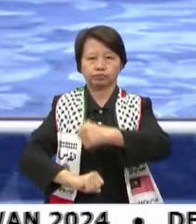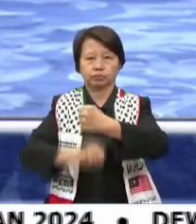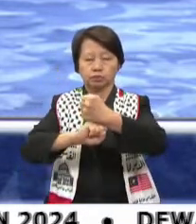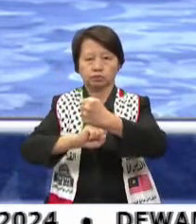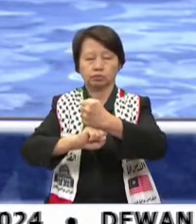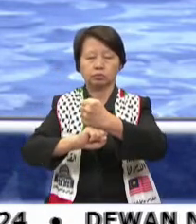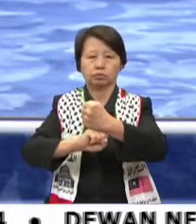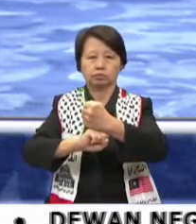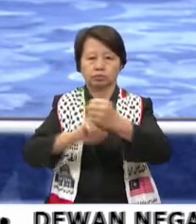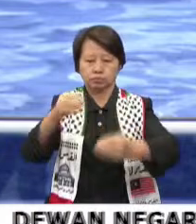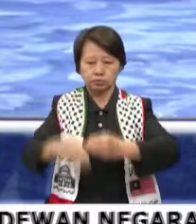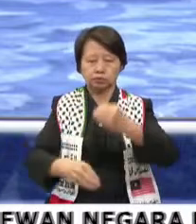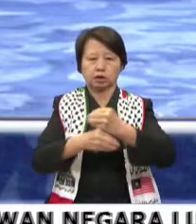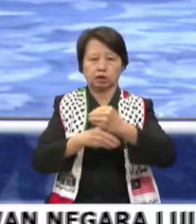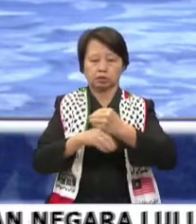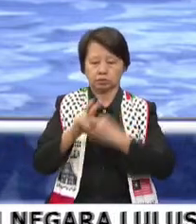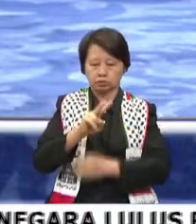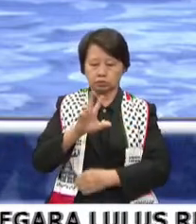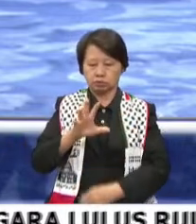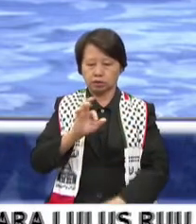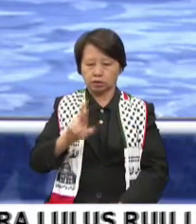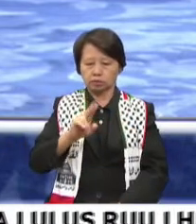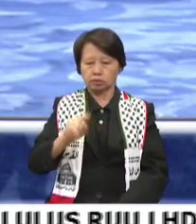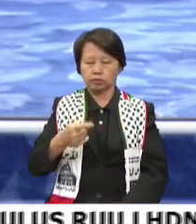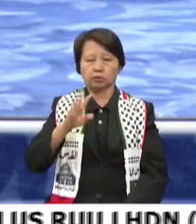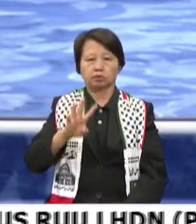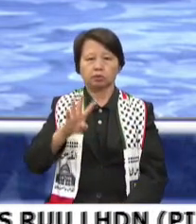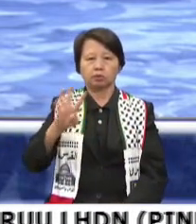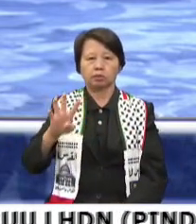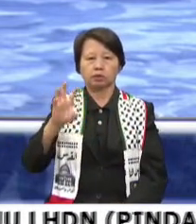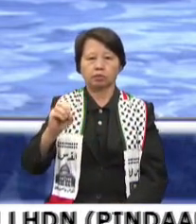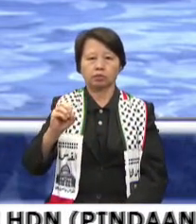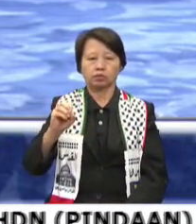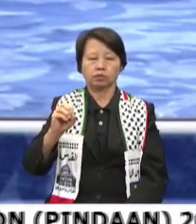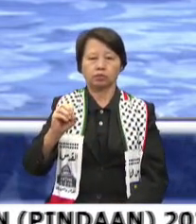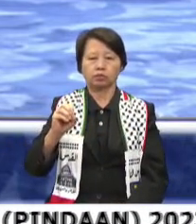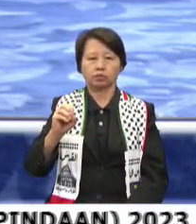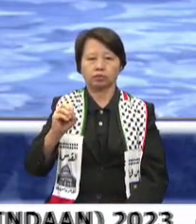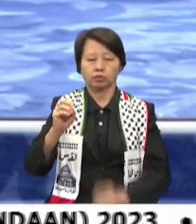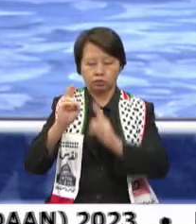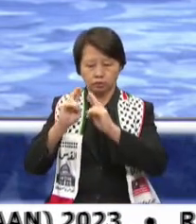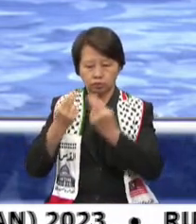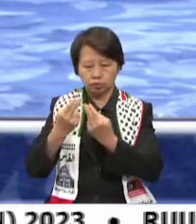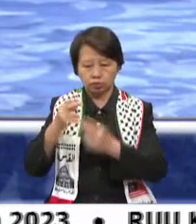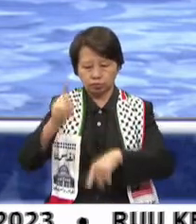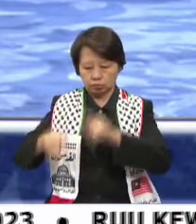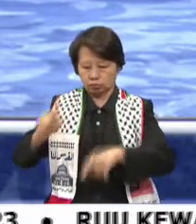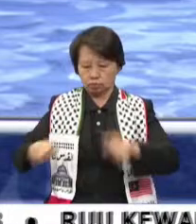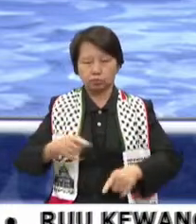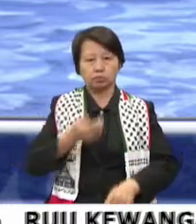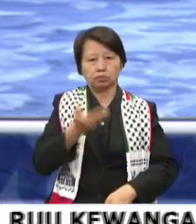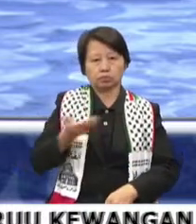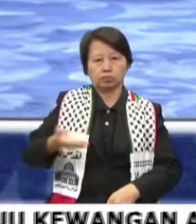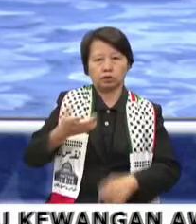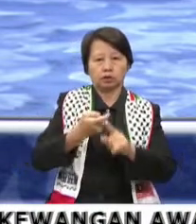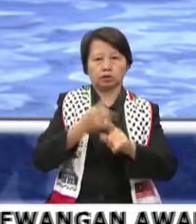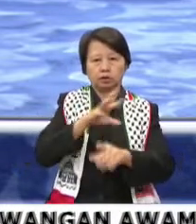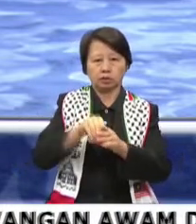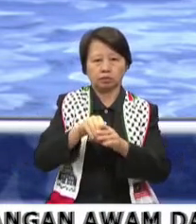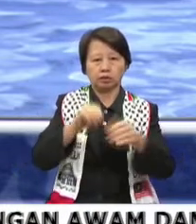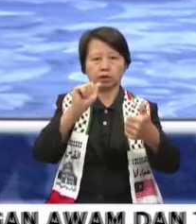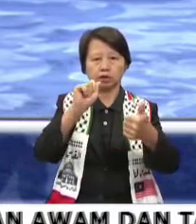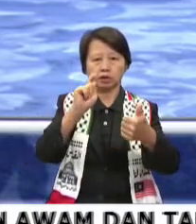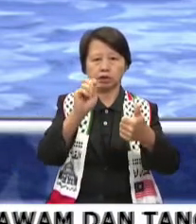sokongan tambahan 25440 unit pelbagai aset termasuk daripada